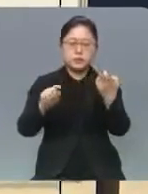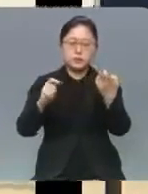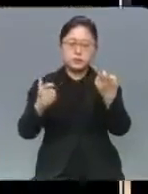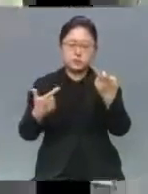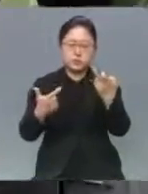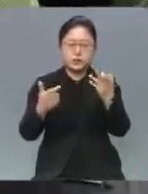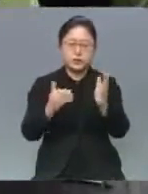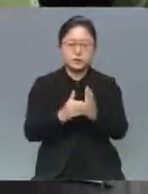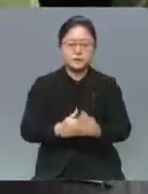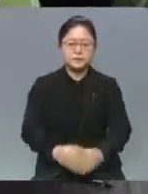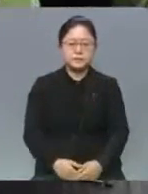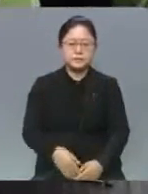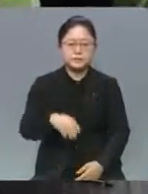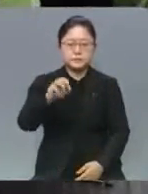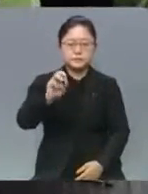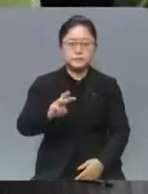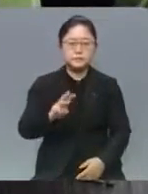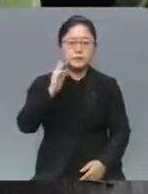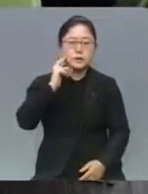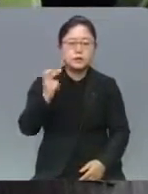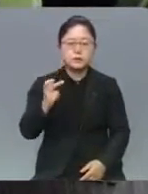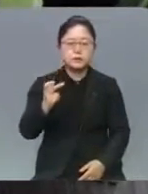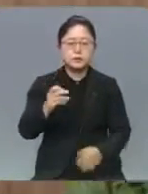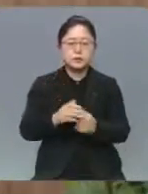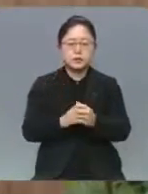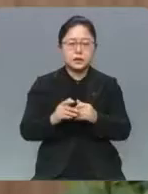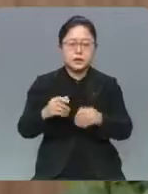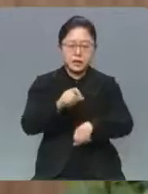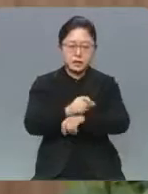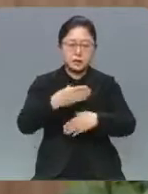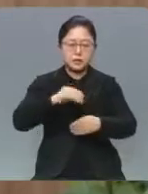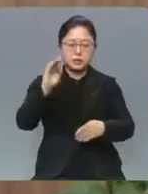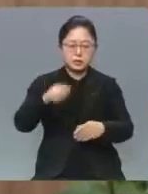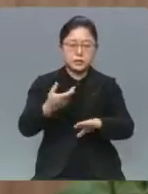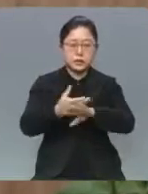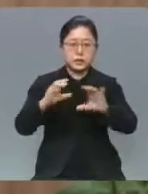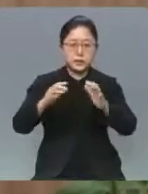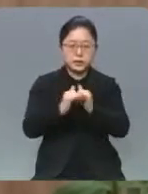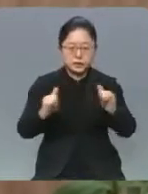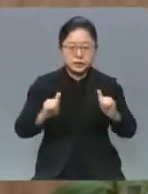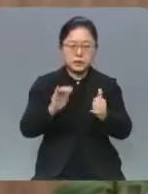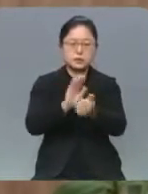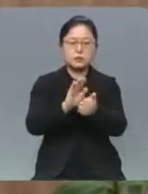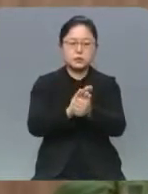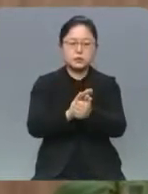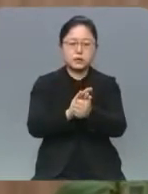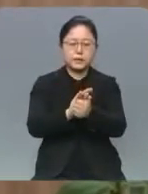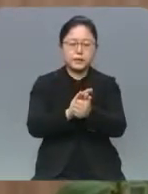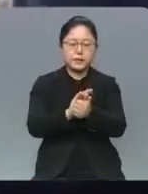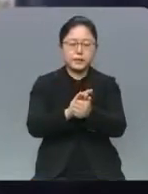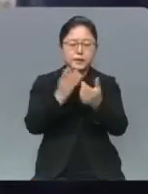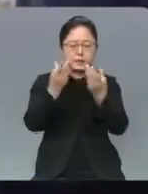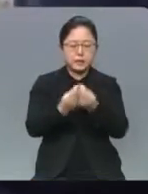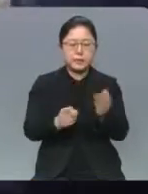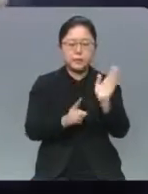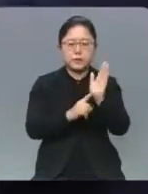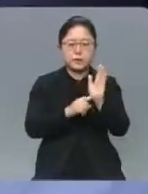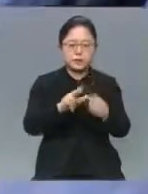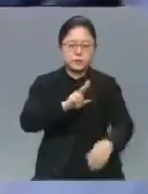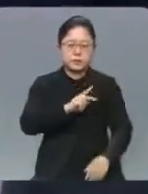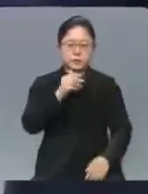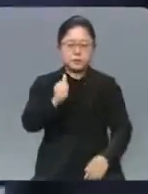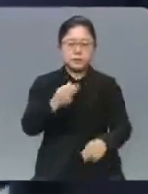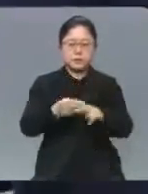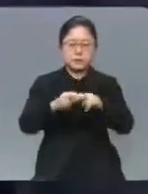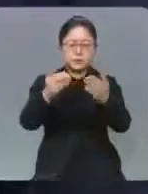16일까지입니다. 광주시 광산구가 행정안전부 주관 외국인 주민 지원 우수 사례 발표 대회에서 장관상을